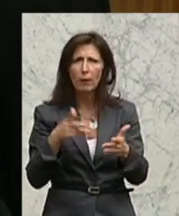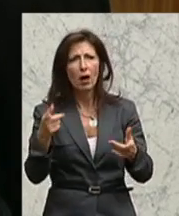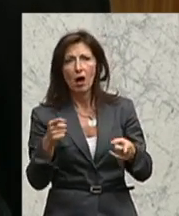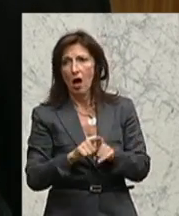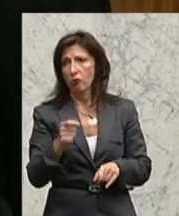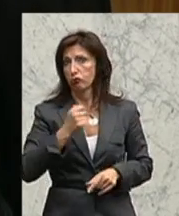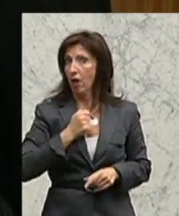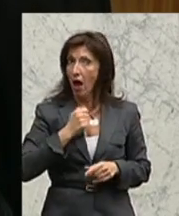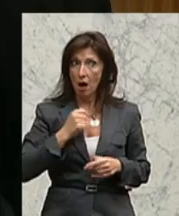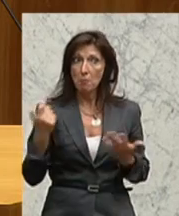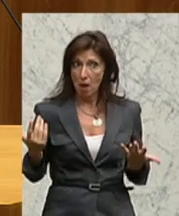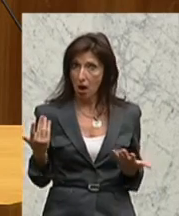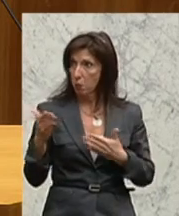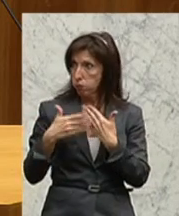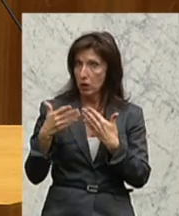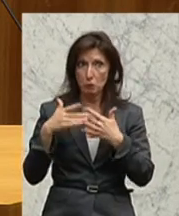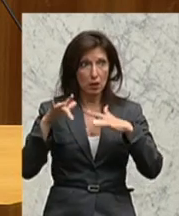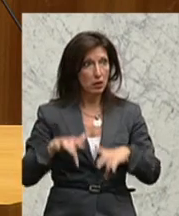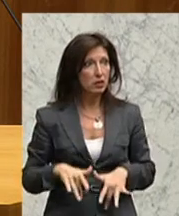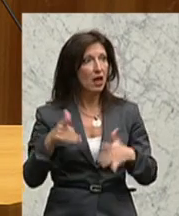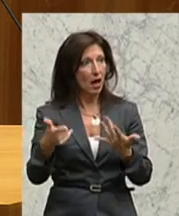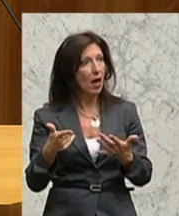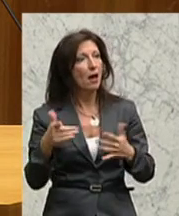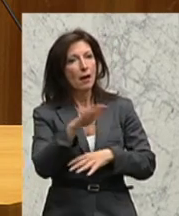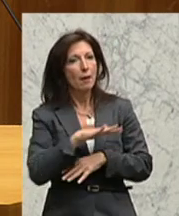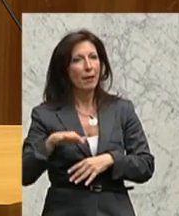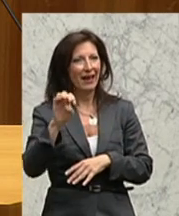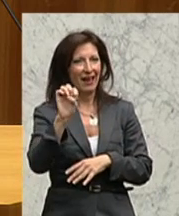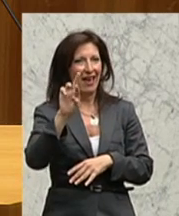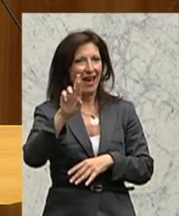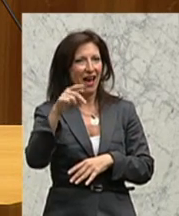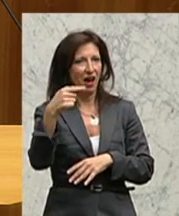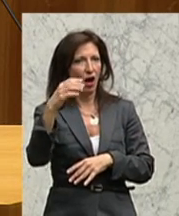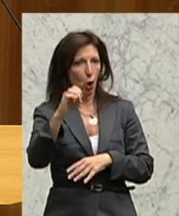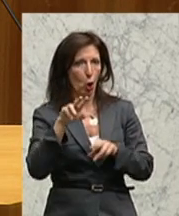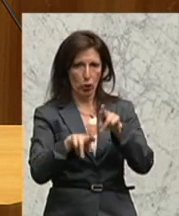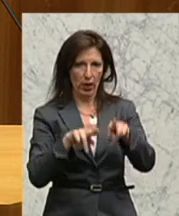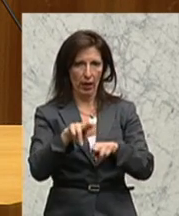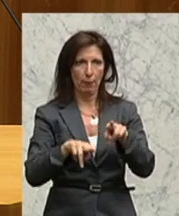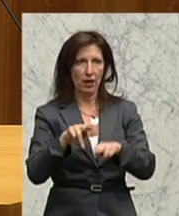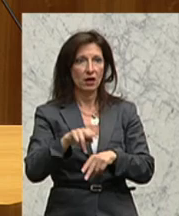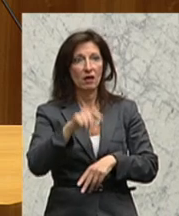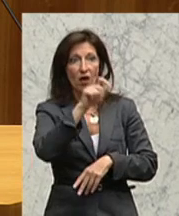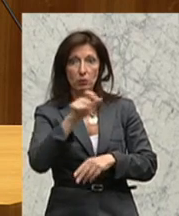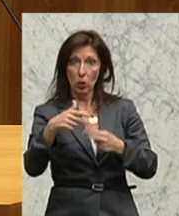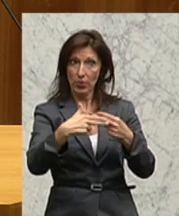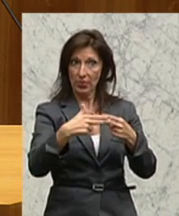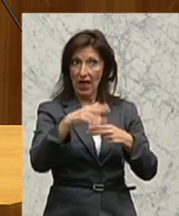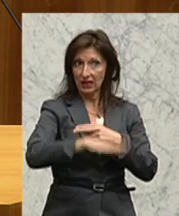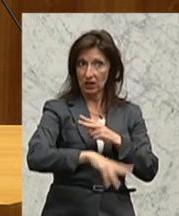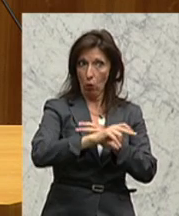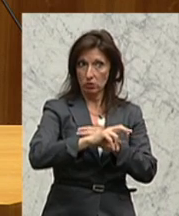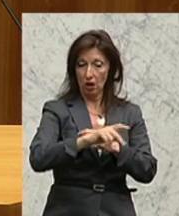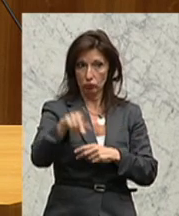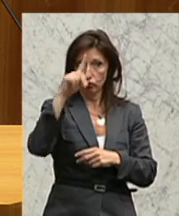berichten und aus dem Bereich Ergotherapie zum Beispiel, wenn ein Mensch, der nahe in Niederösterreich lebt und einen Schlaganfall hat und ganz dringend